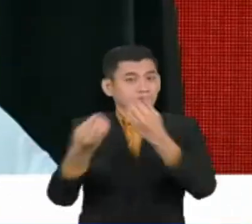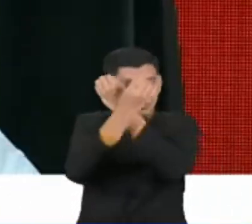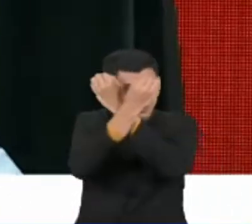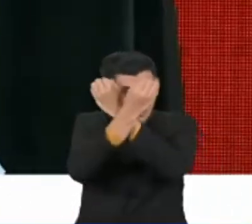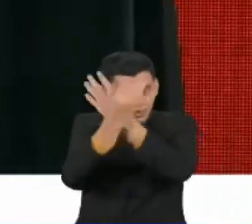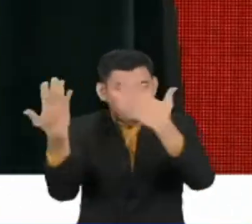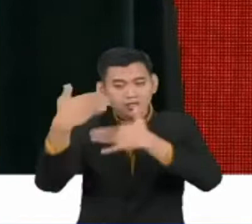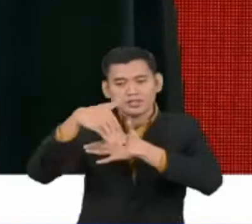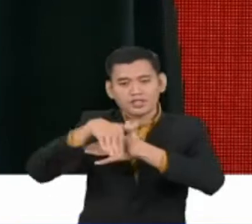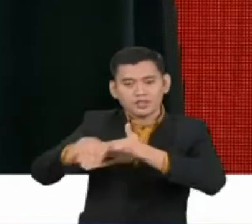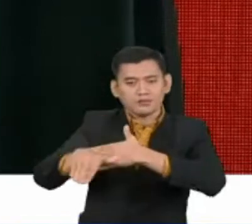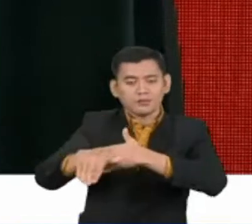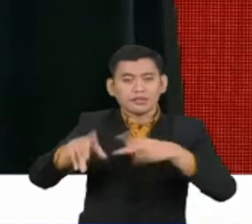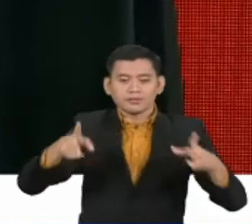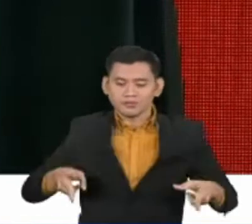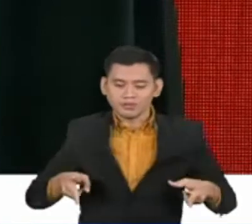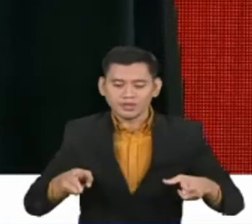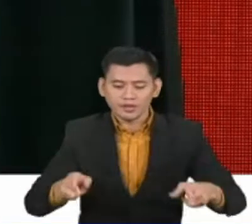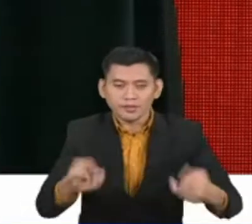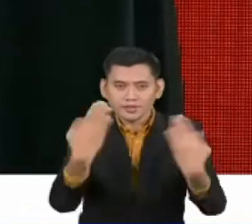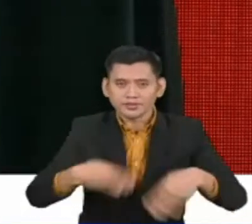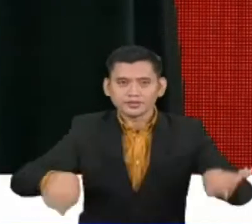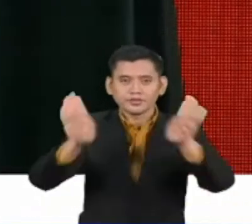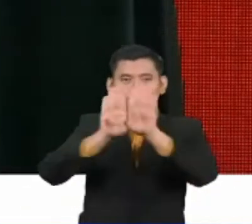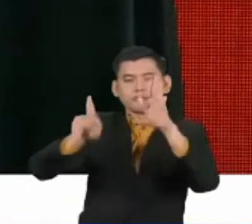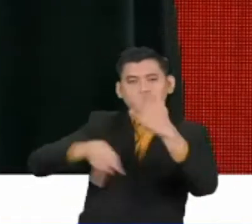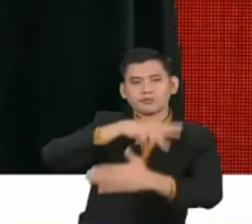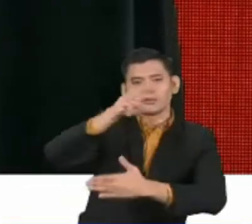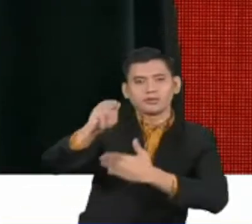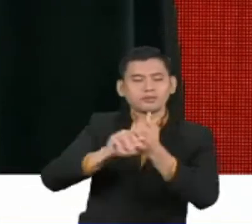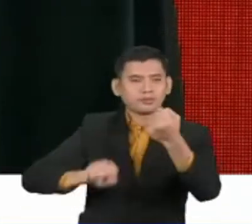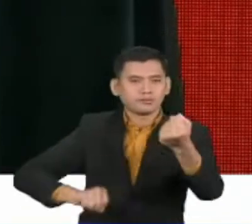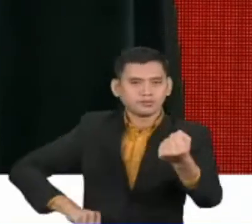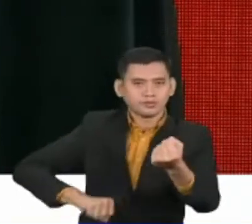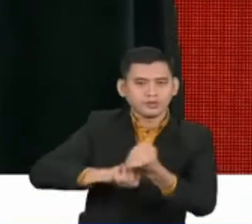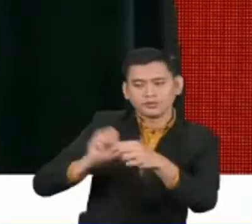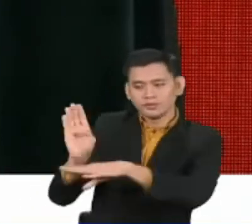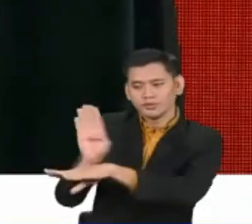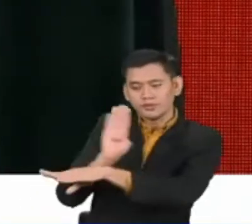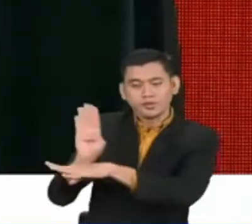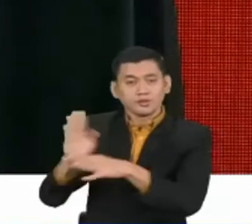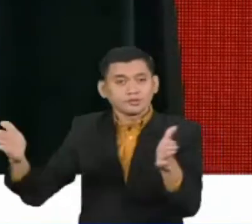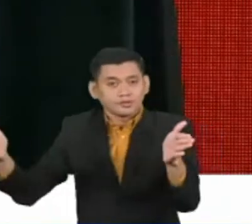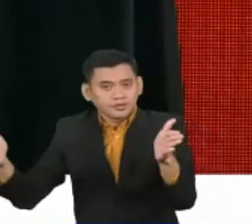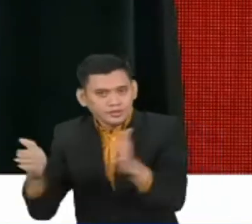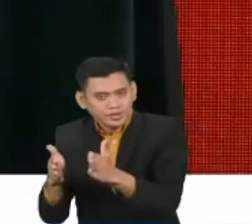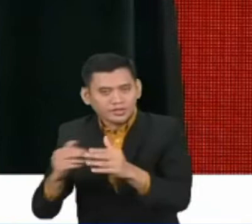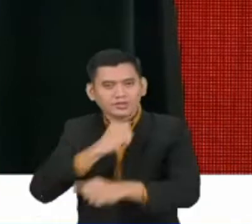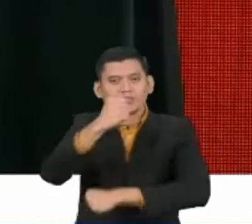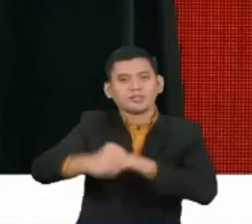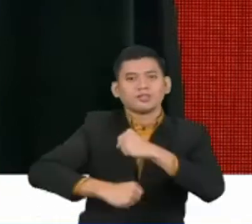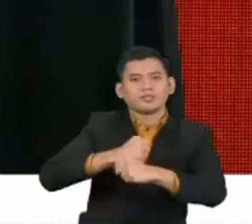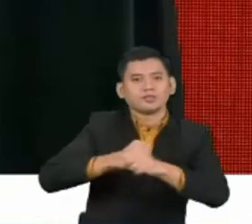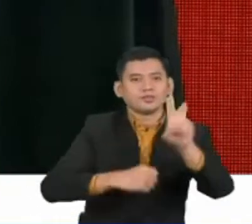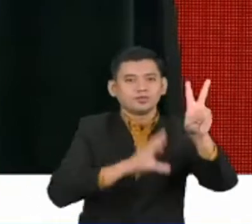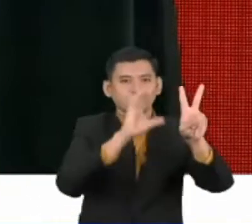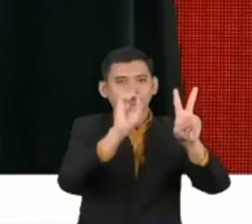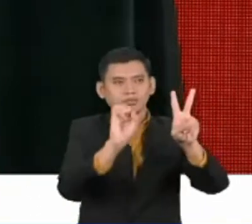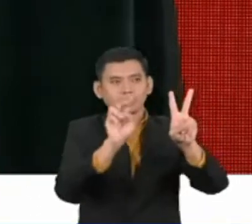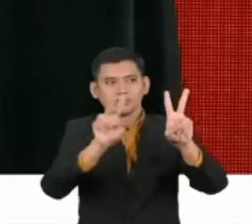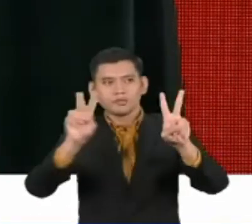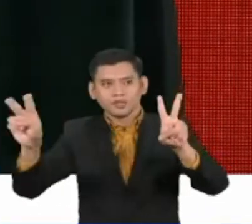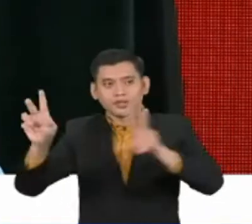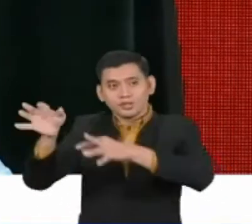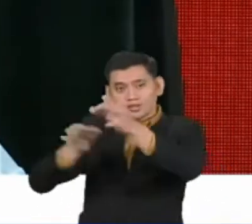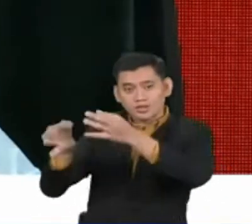demikian selepas majlis perasmian penutup program pemantapan penjaja dan peniaga kecil tahun 2022. Jelasnya,